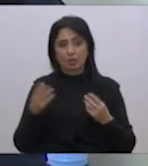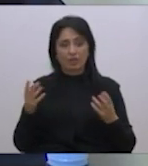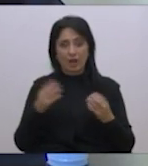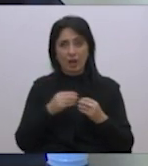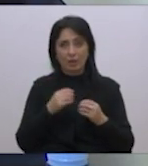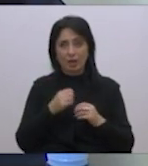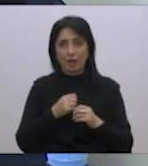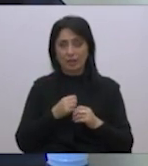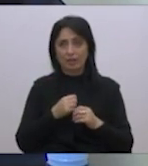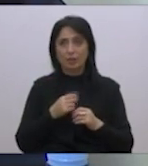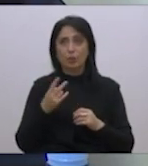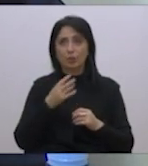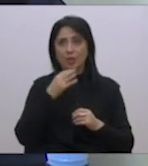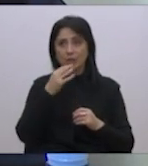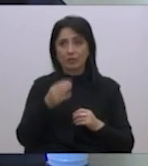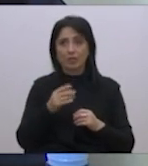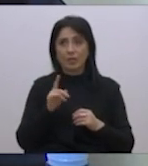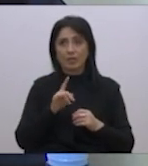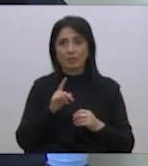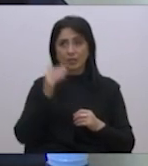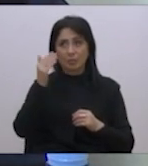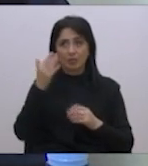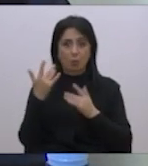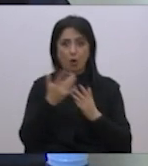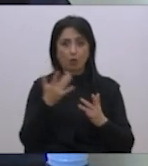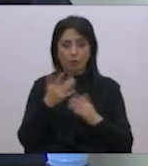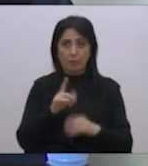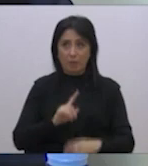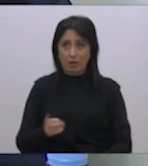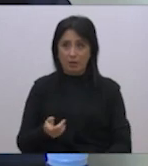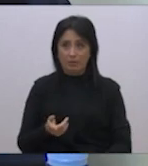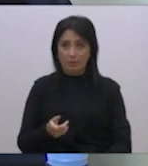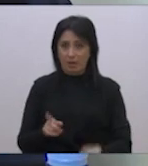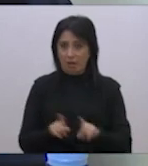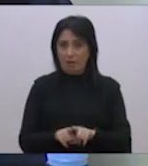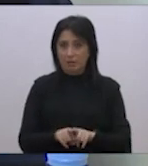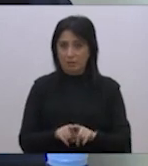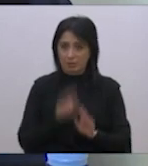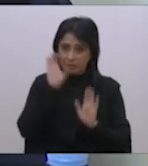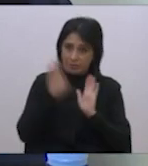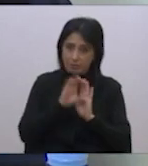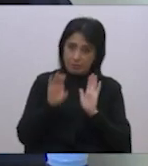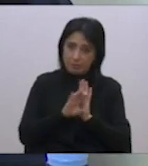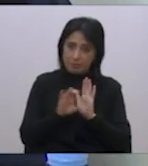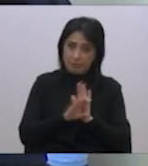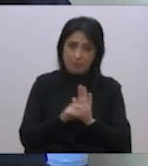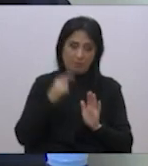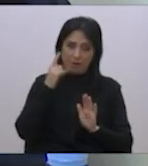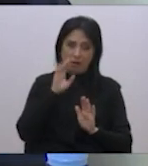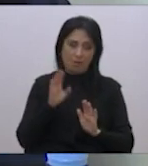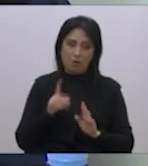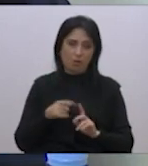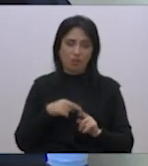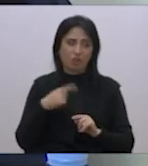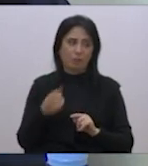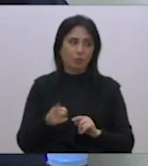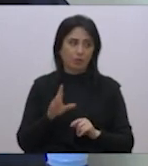periga aketa, unda githrat, rat si matma moit hoves, magra, ase, cuela periga aketa, ba mi-aram gonia, șem